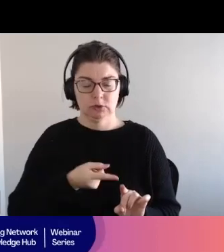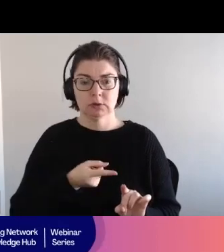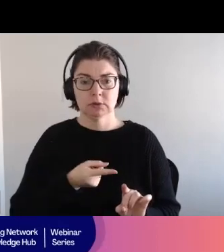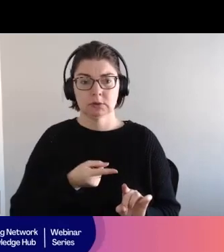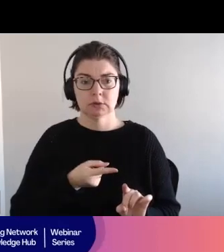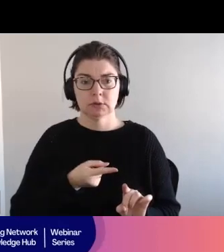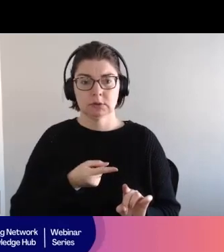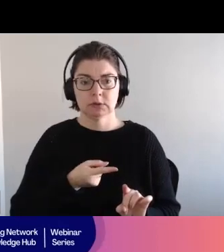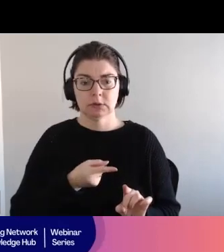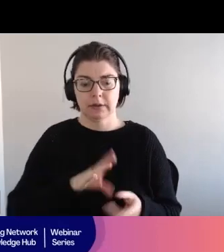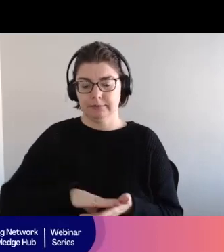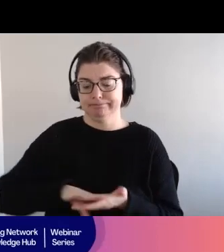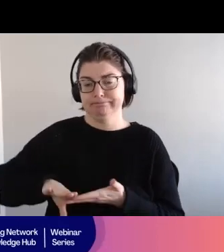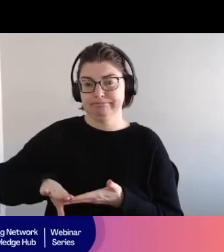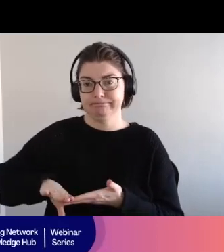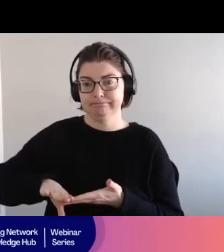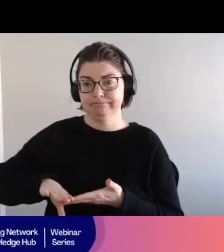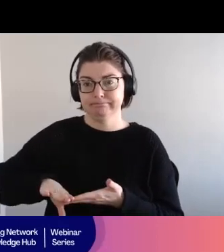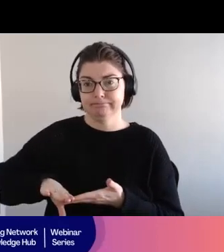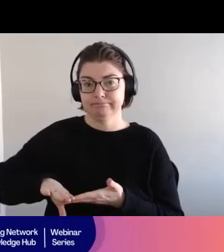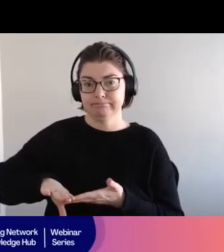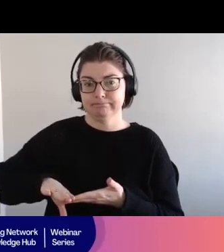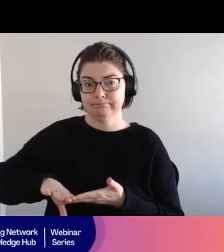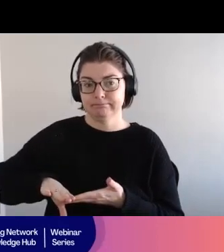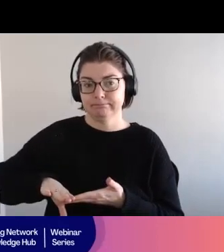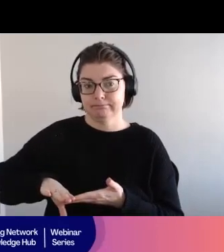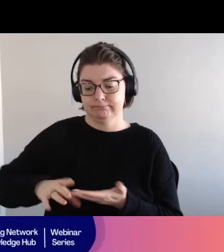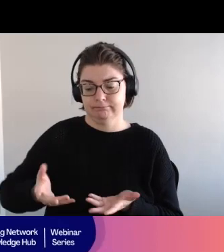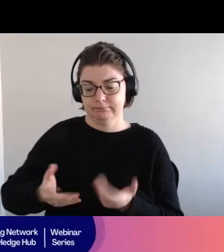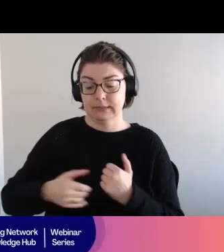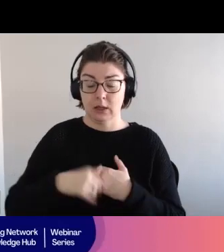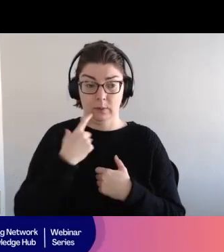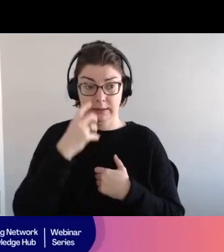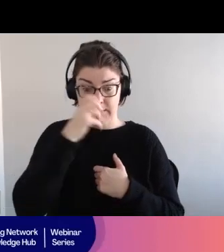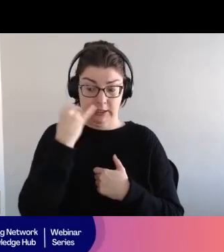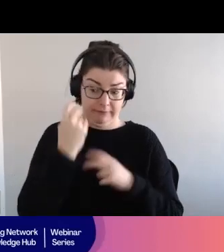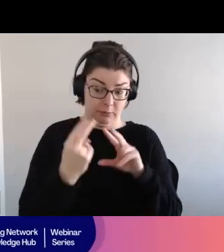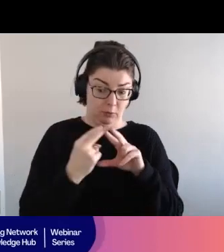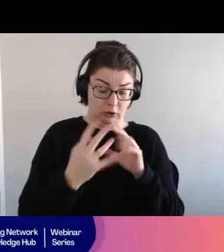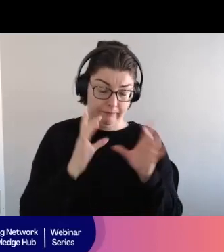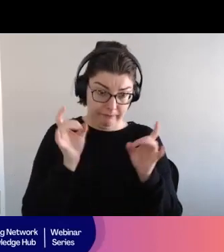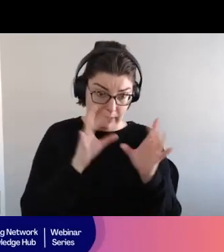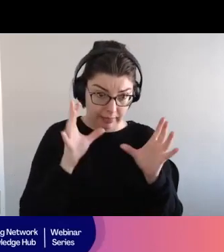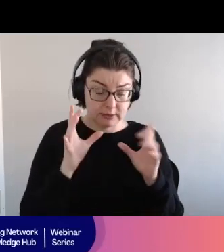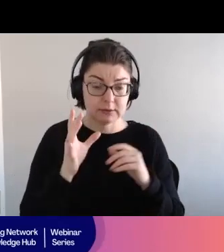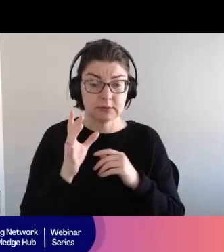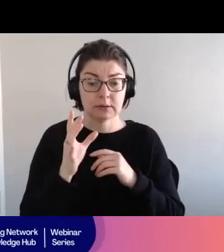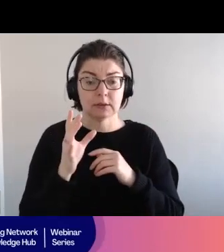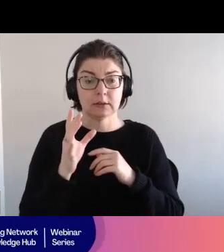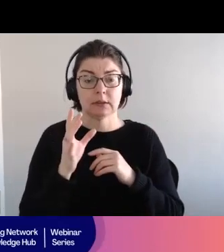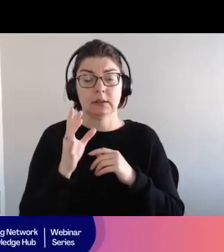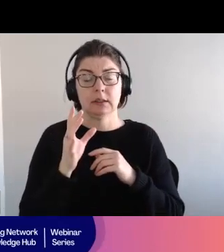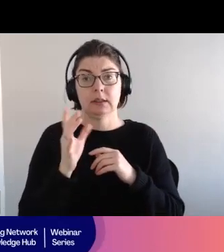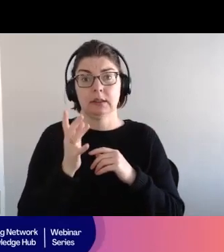ont subi des préjudices et que les tribunaux n'en tiennent pas compte en pensant encore que si quelqu'un est un époux